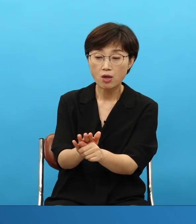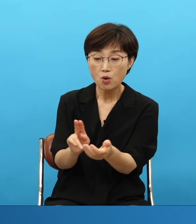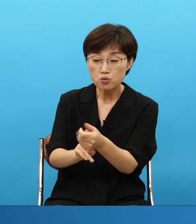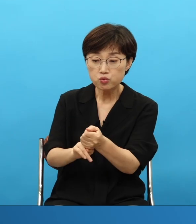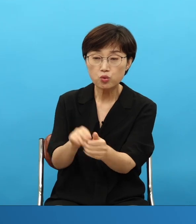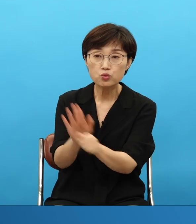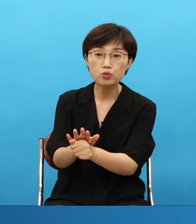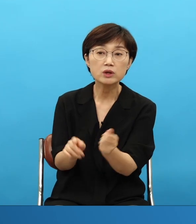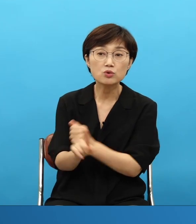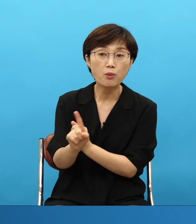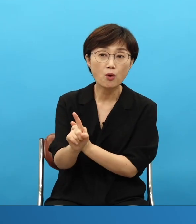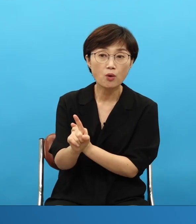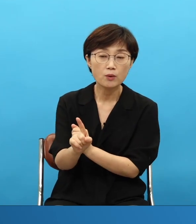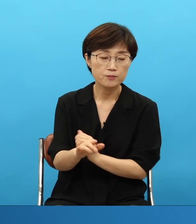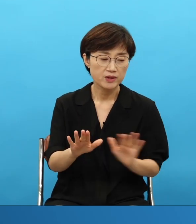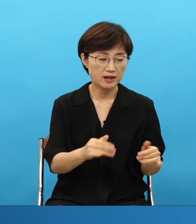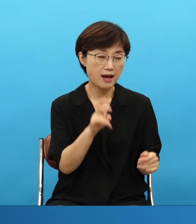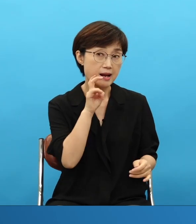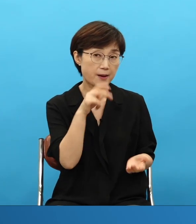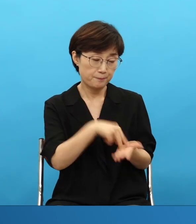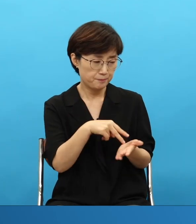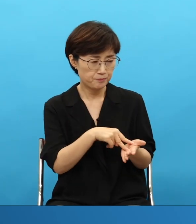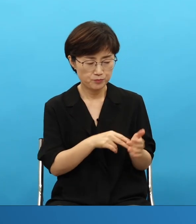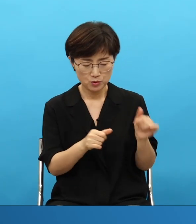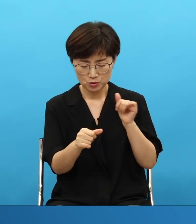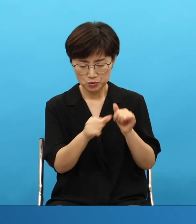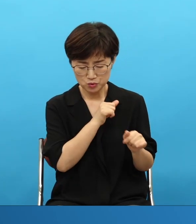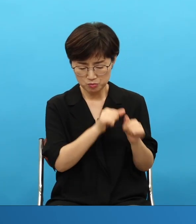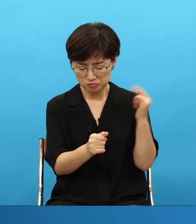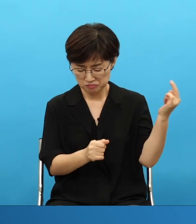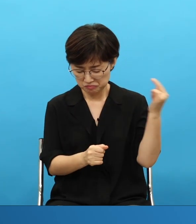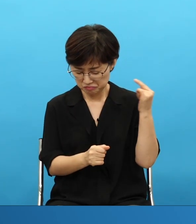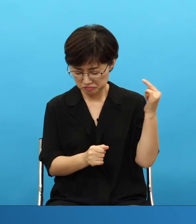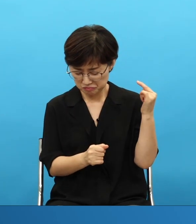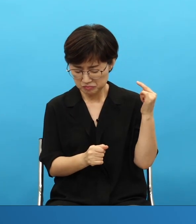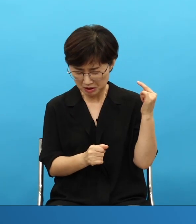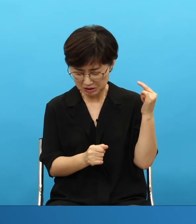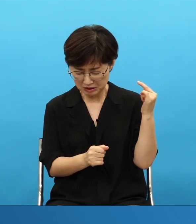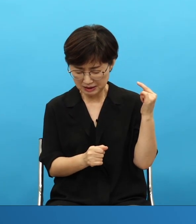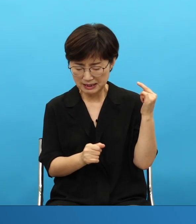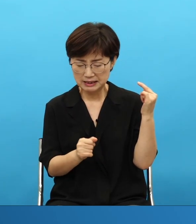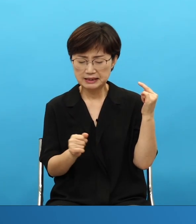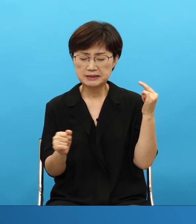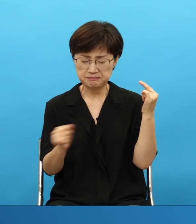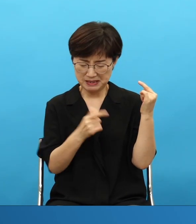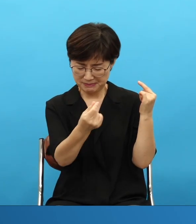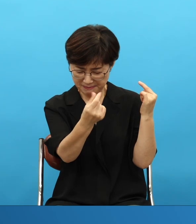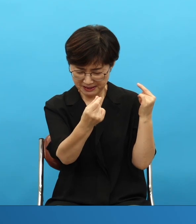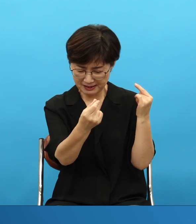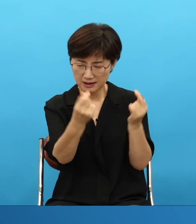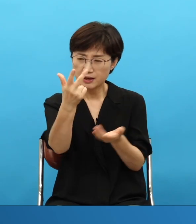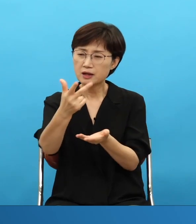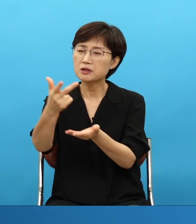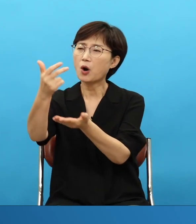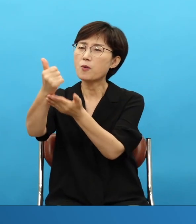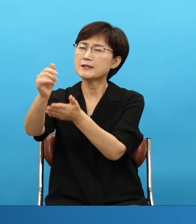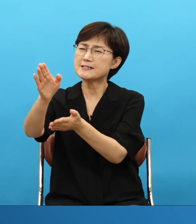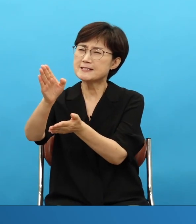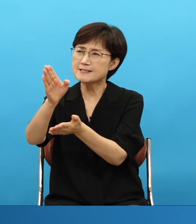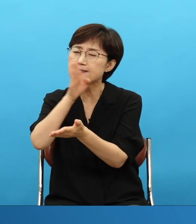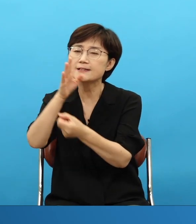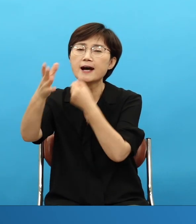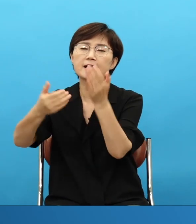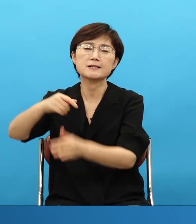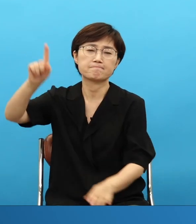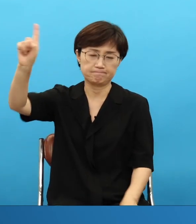내가 지금까지의 소문을 들었는데 여호와는 참 하나님이시다. And all the news I've heard till